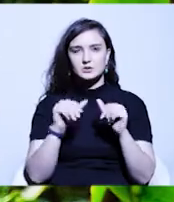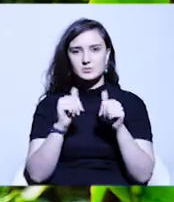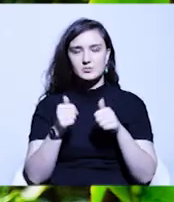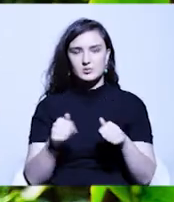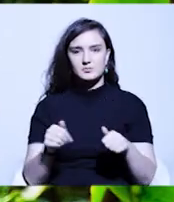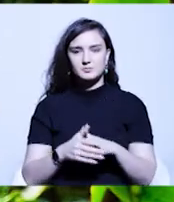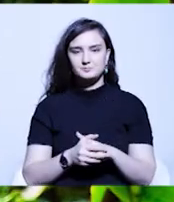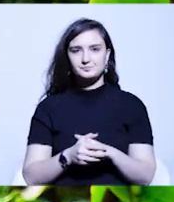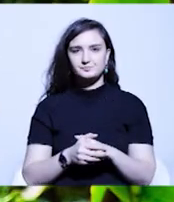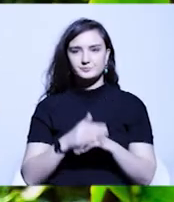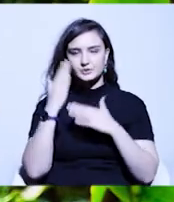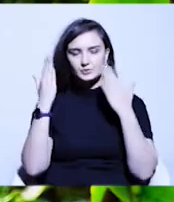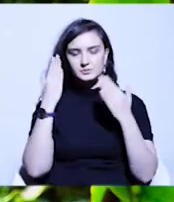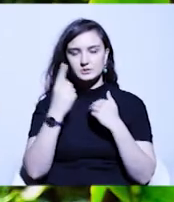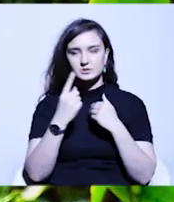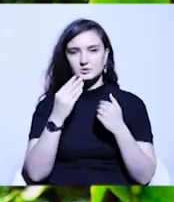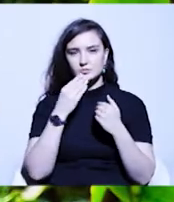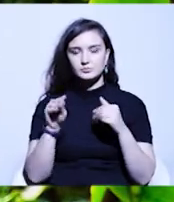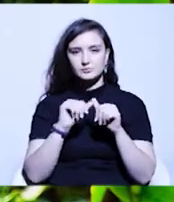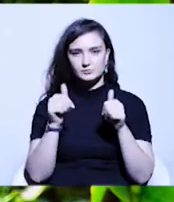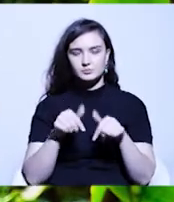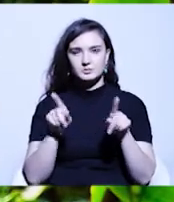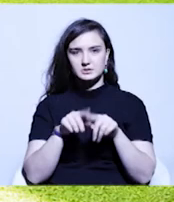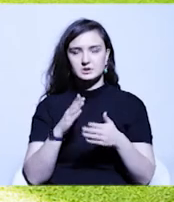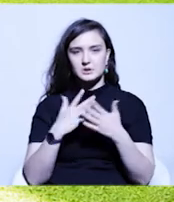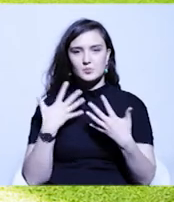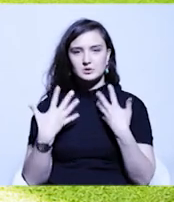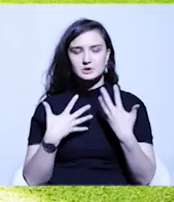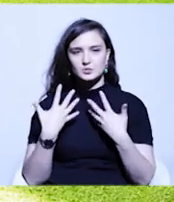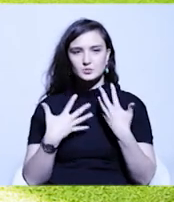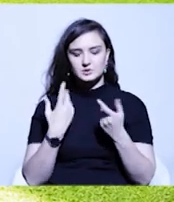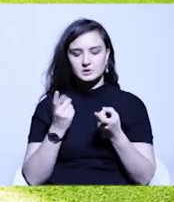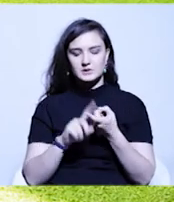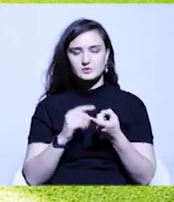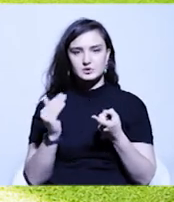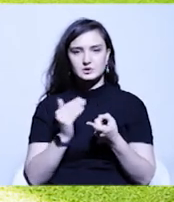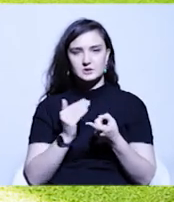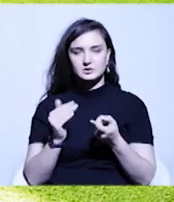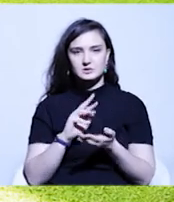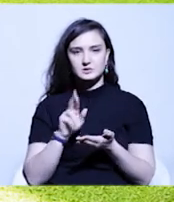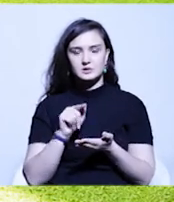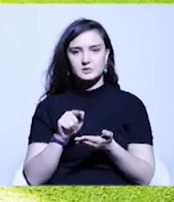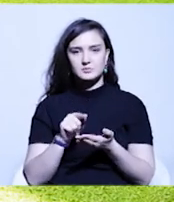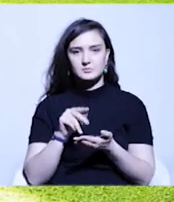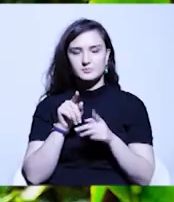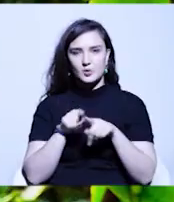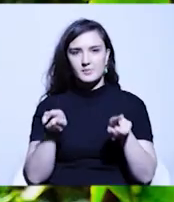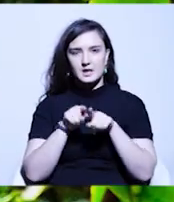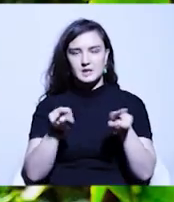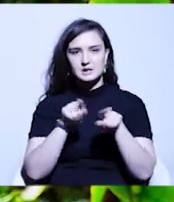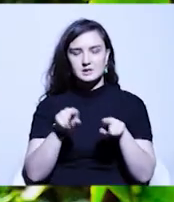ფორმა, გართობის ერთ-ერთი საუკეთესო ფორმაც გახლავთ ემოციური ზემოქმედების თვალსაზრისით,